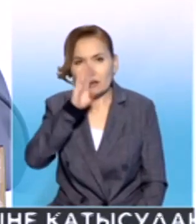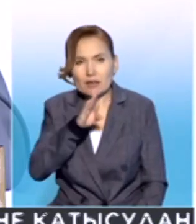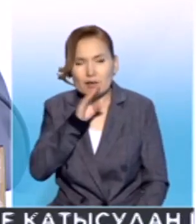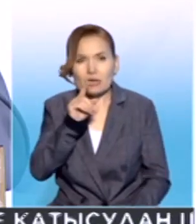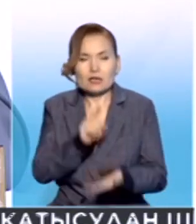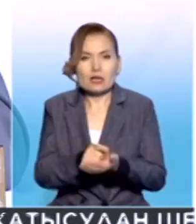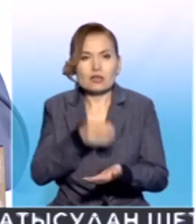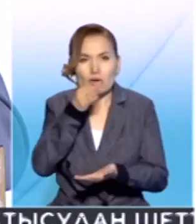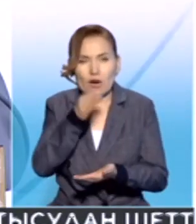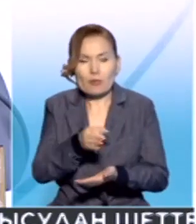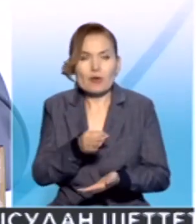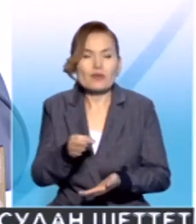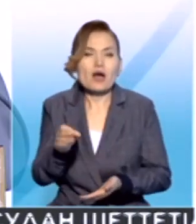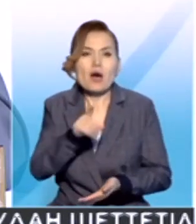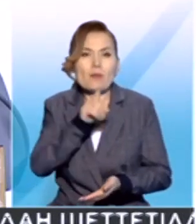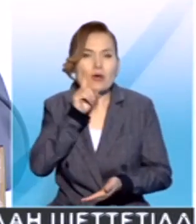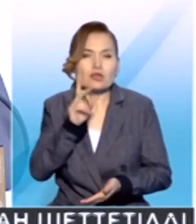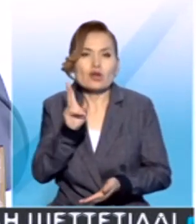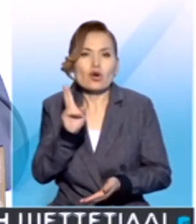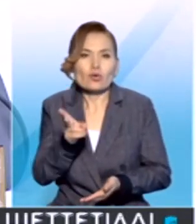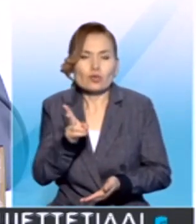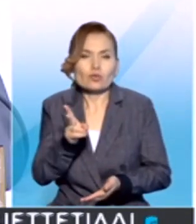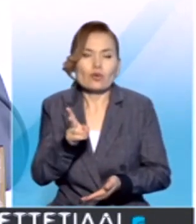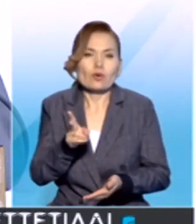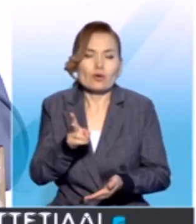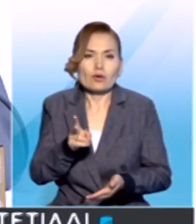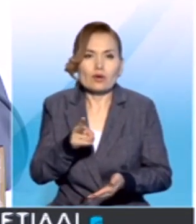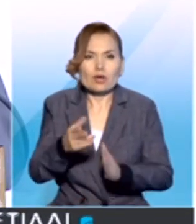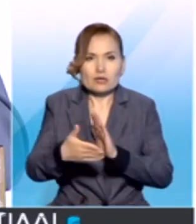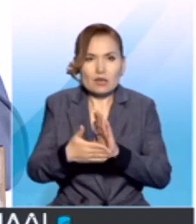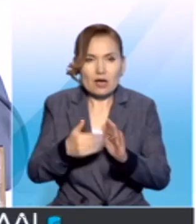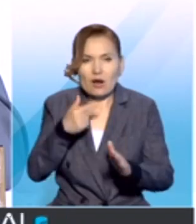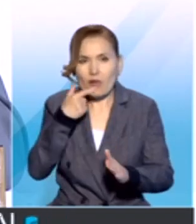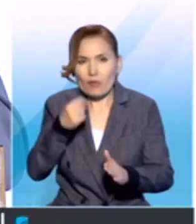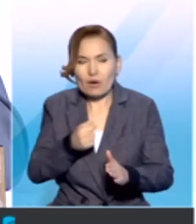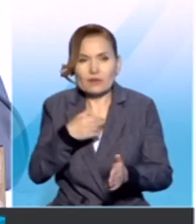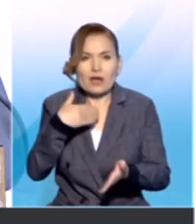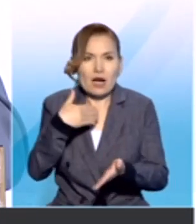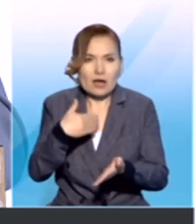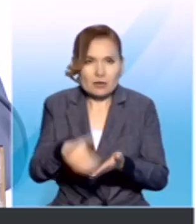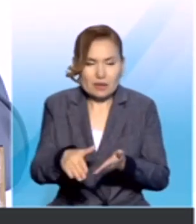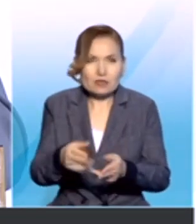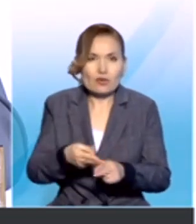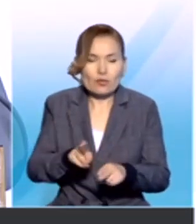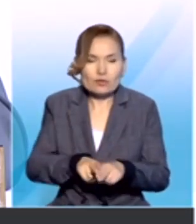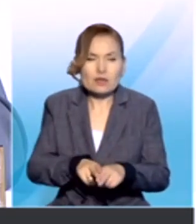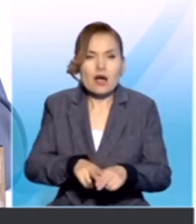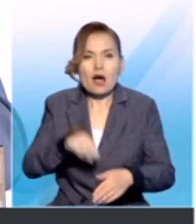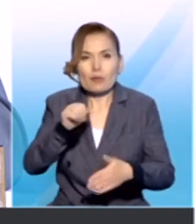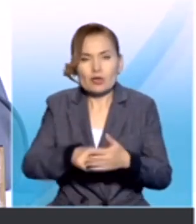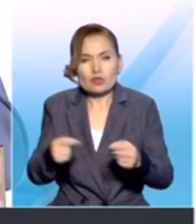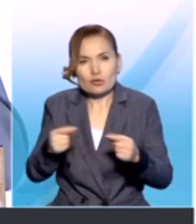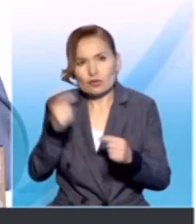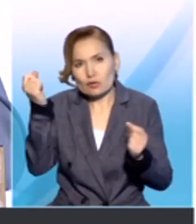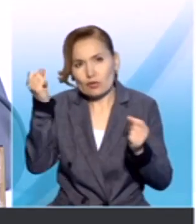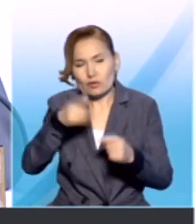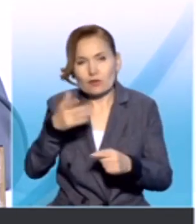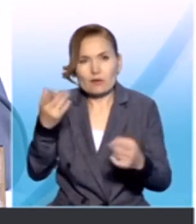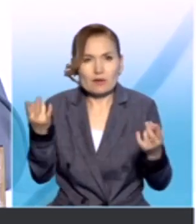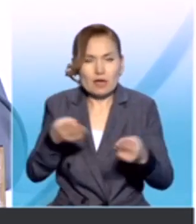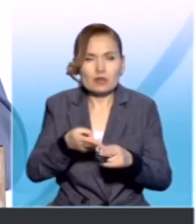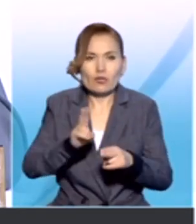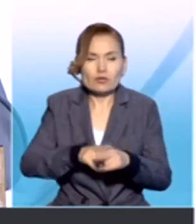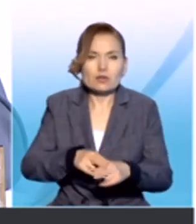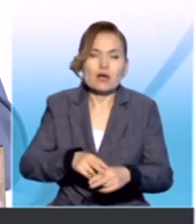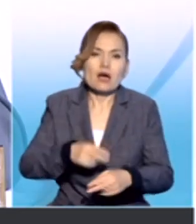кім әскери шақыруға келмейді, оның жаңағы біздер әркім қандай несін етуіміз керек қой.